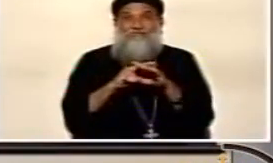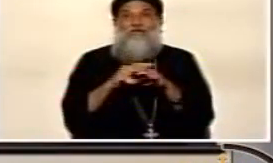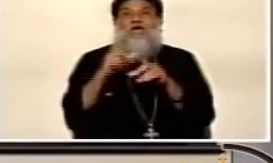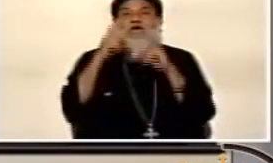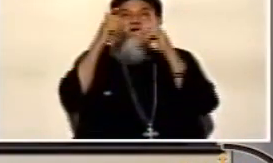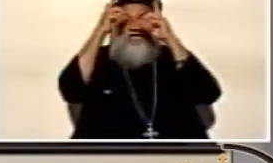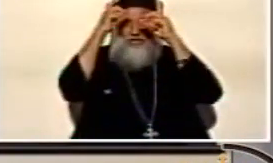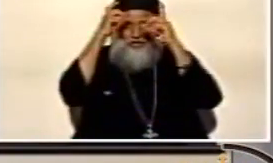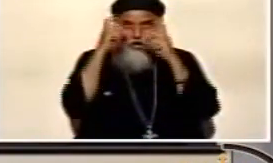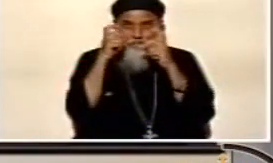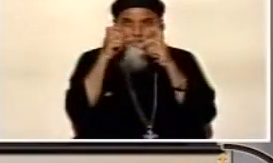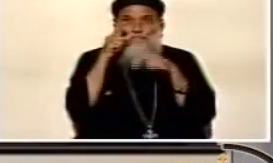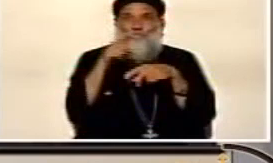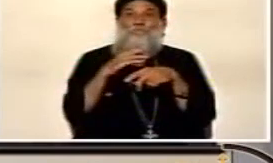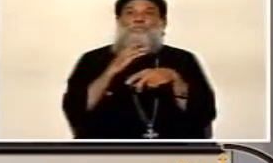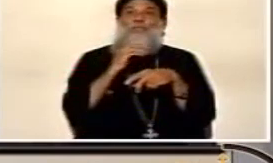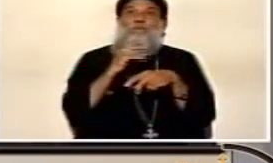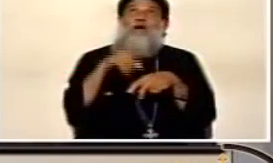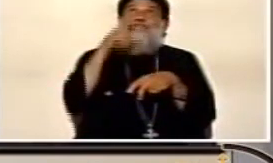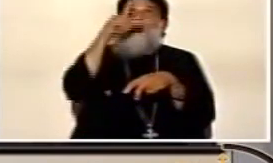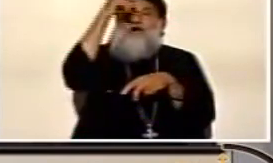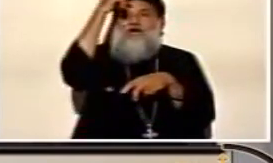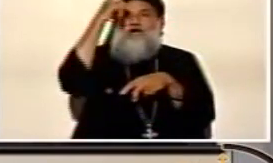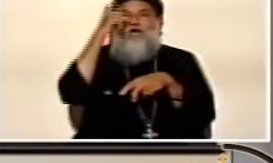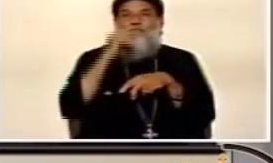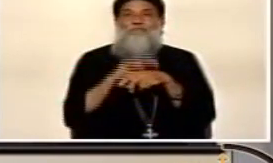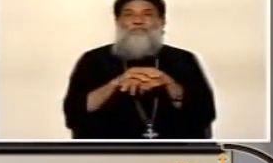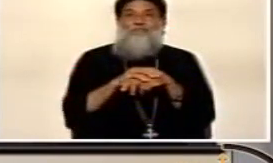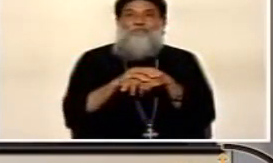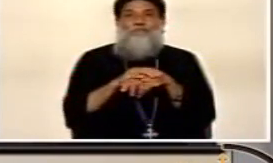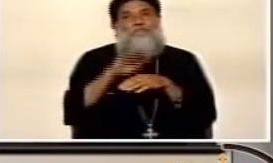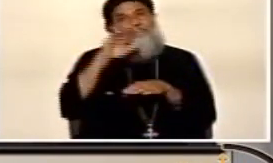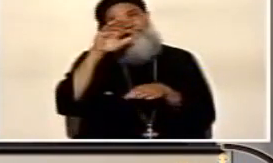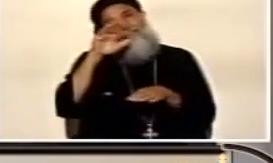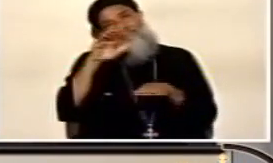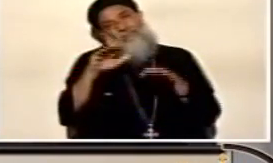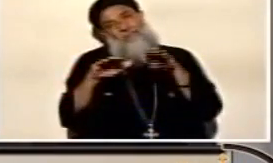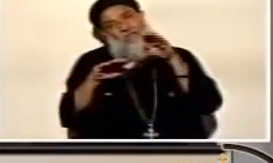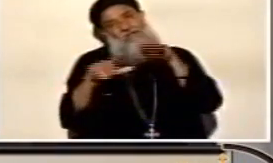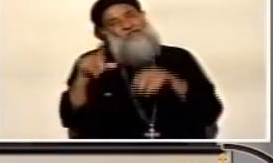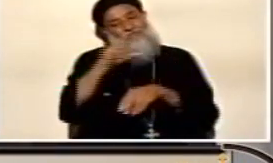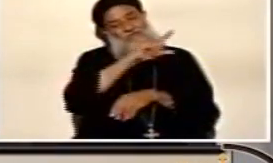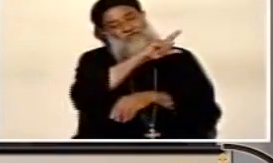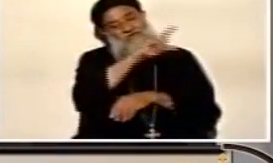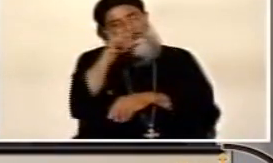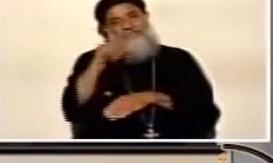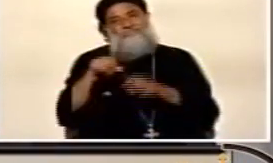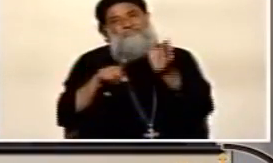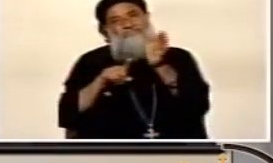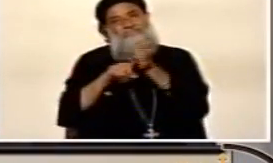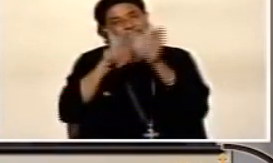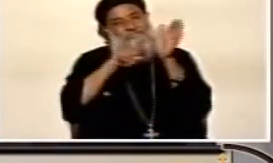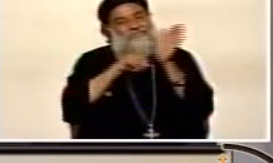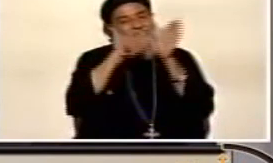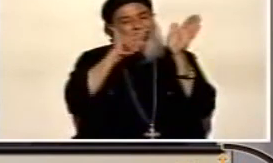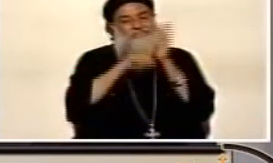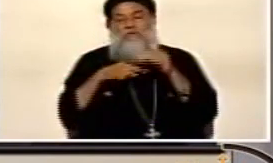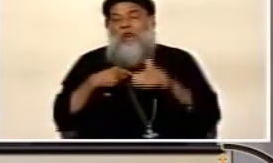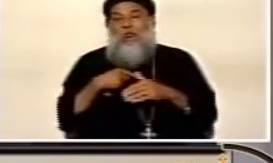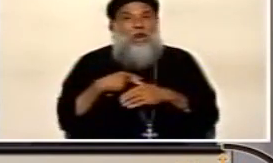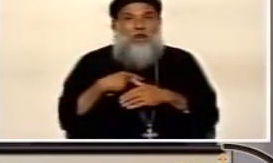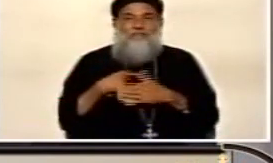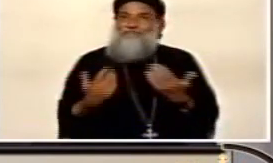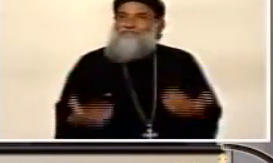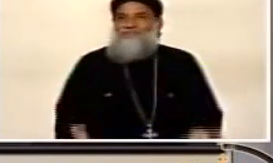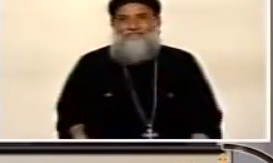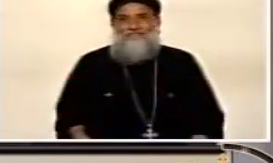رحماء كما أن أباكم أيضا رحيم، ولا تدينوا فلا تدانوا، لا تقضوا على أحد